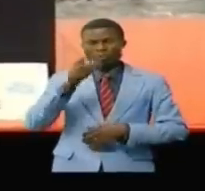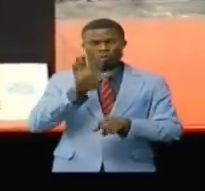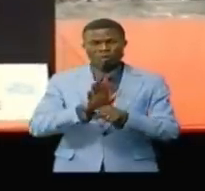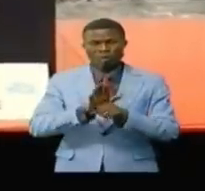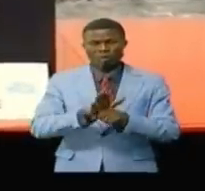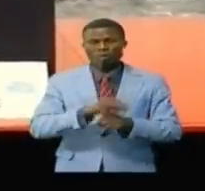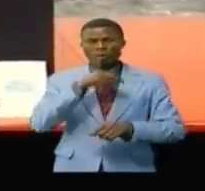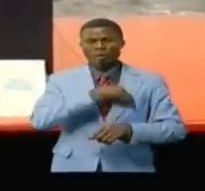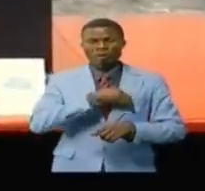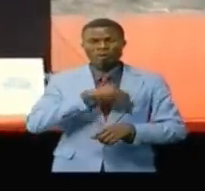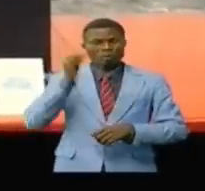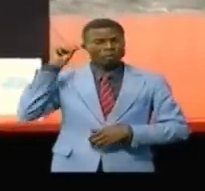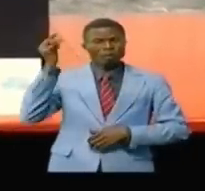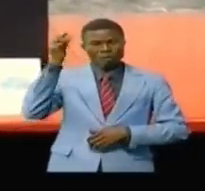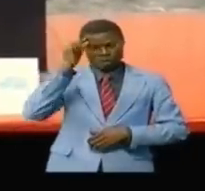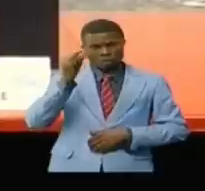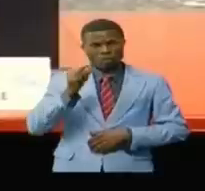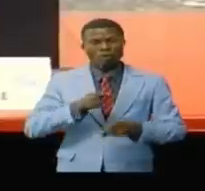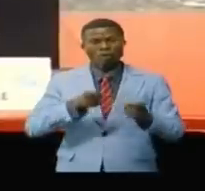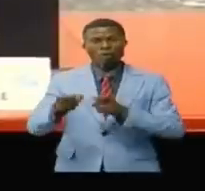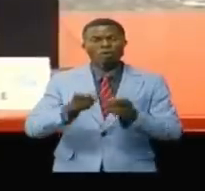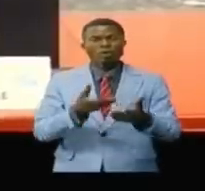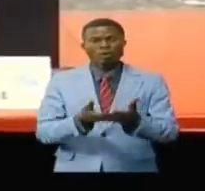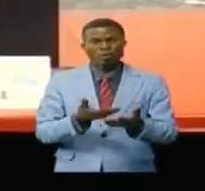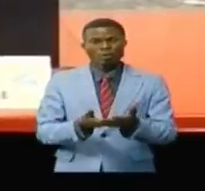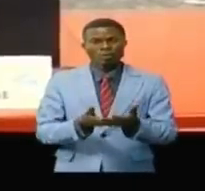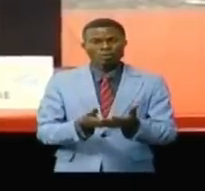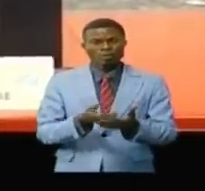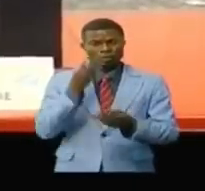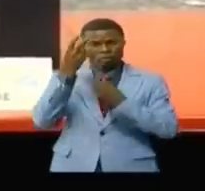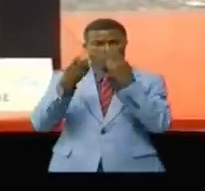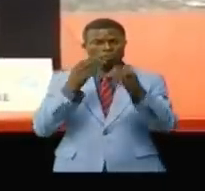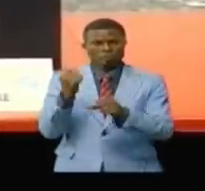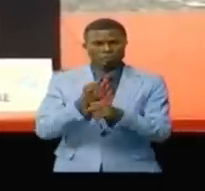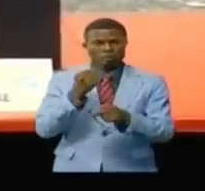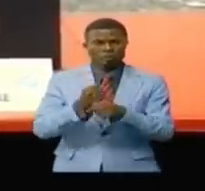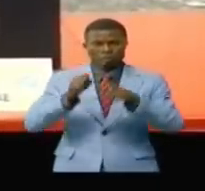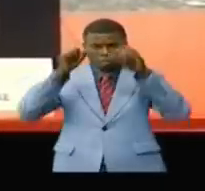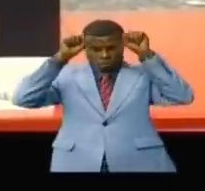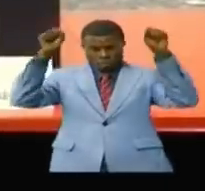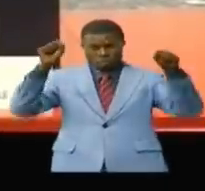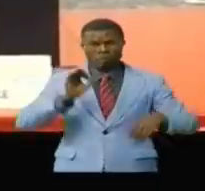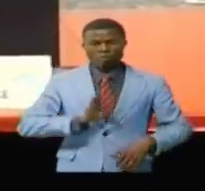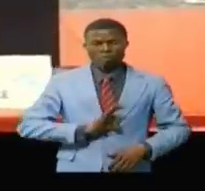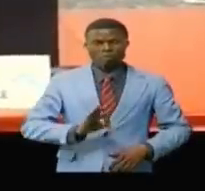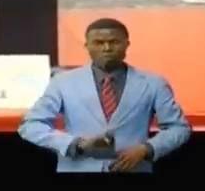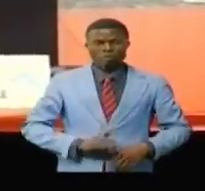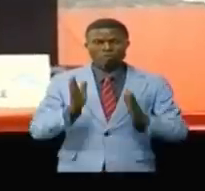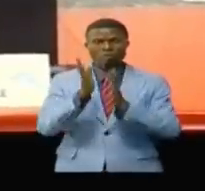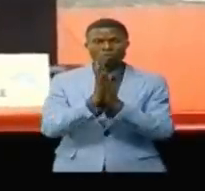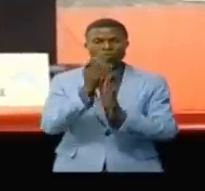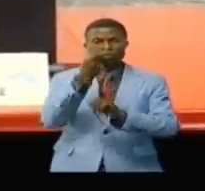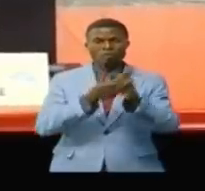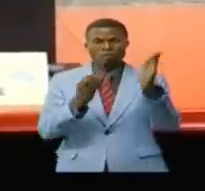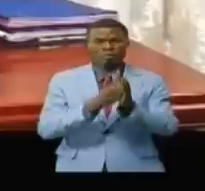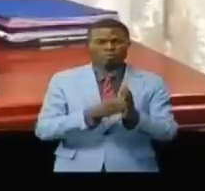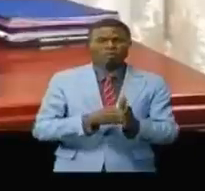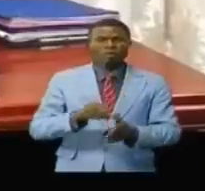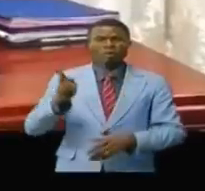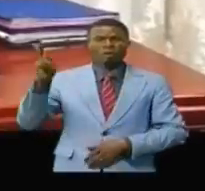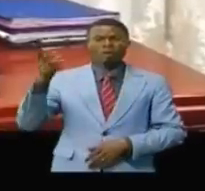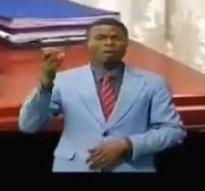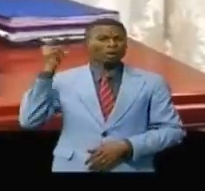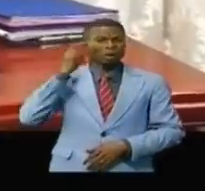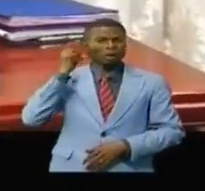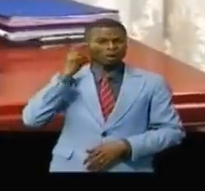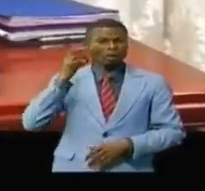mission gouvernementale qu'il a conduite à la suite de la visite du travail du Président de la République le 10 septembre dernier à Kananga,